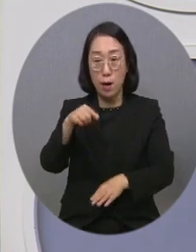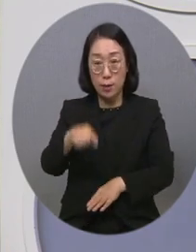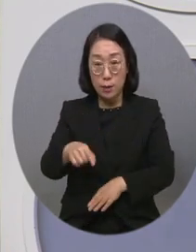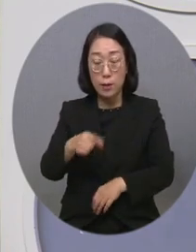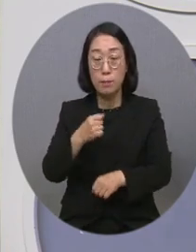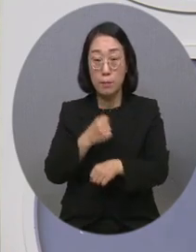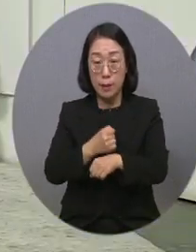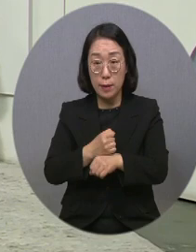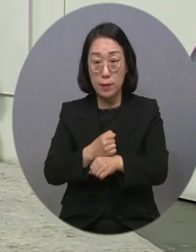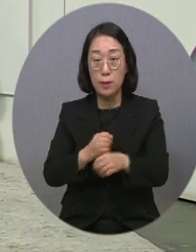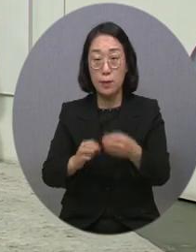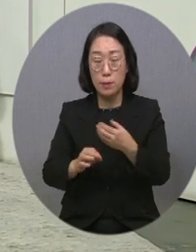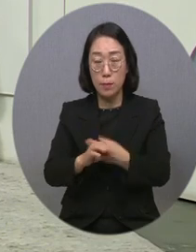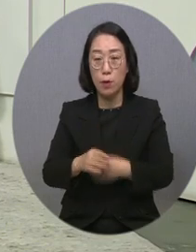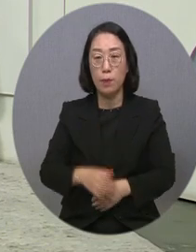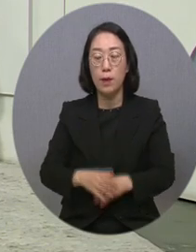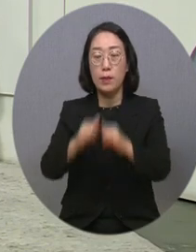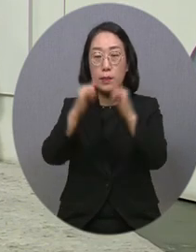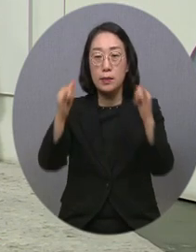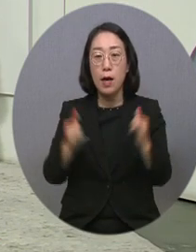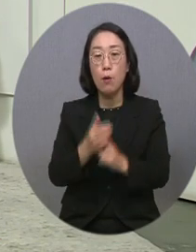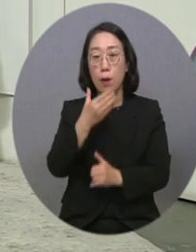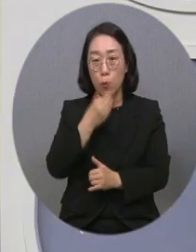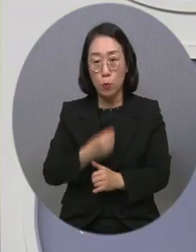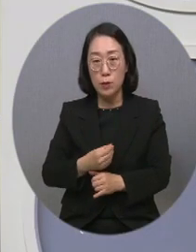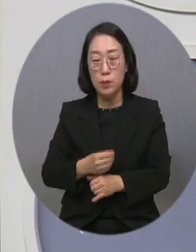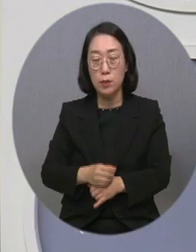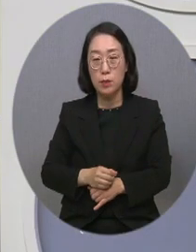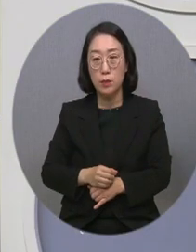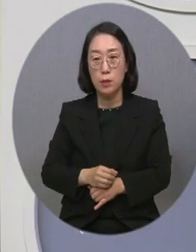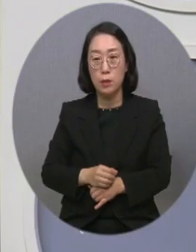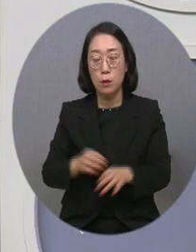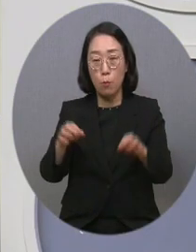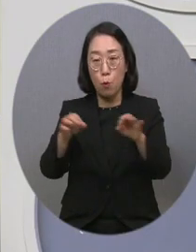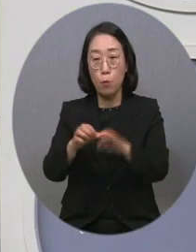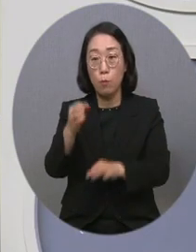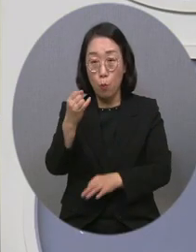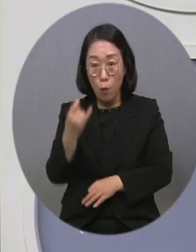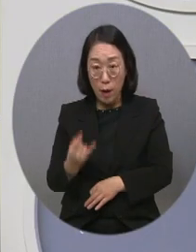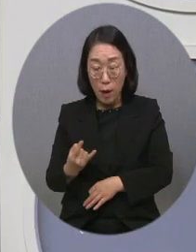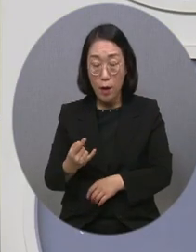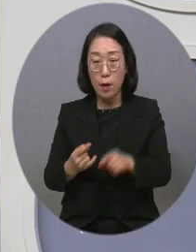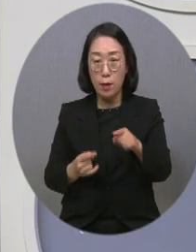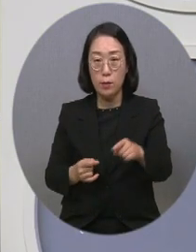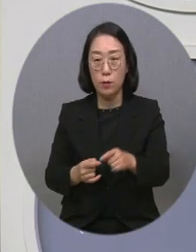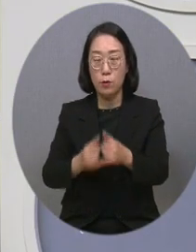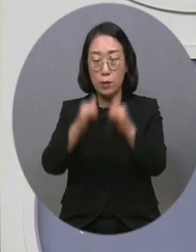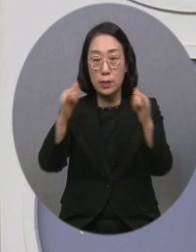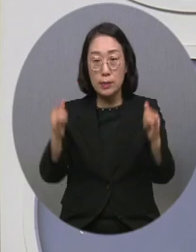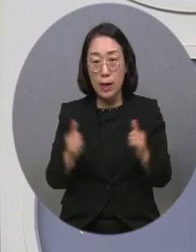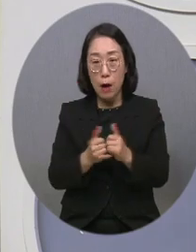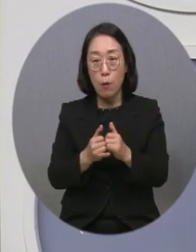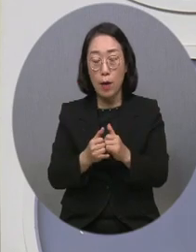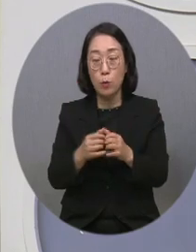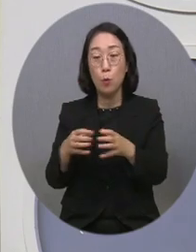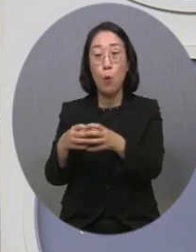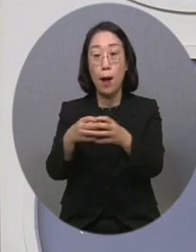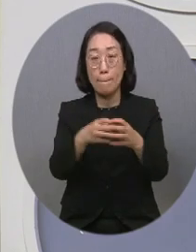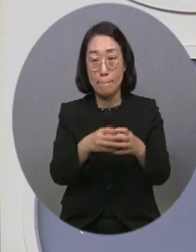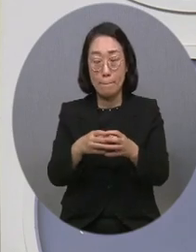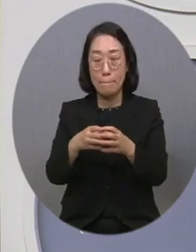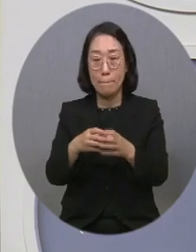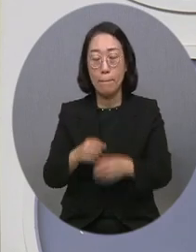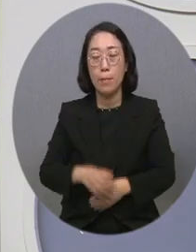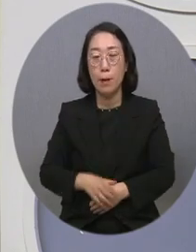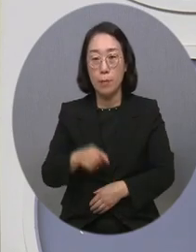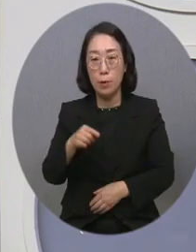역할을 사회복지 공동 모금을 해서 어떤 우리 사회의 어떤 통합을 이루는 데는 제가 봤을 때는 기부